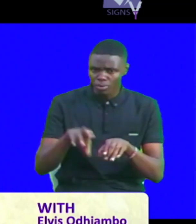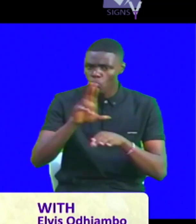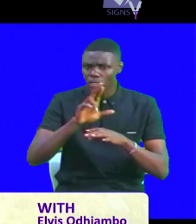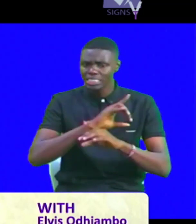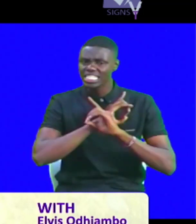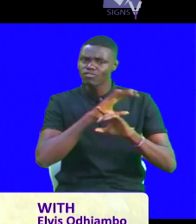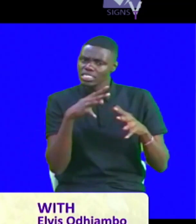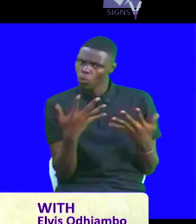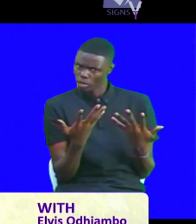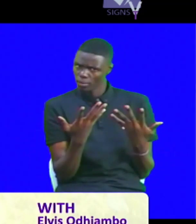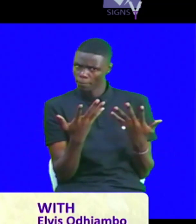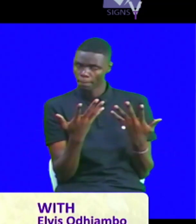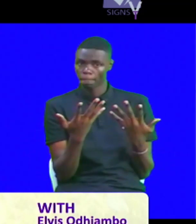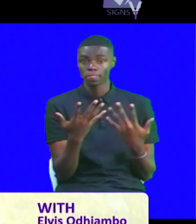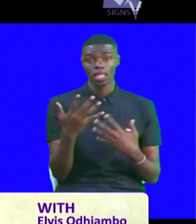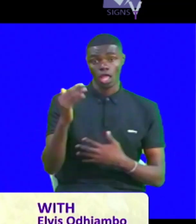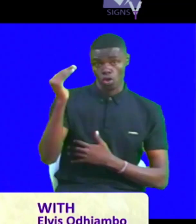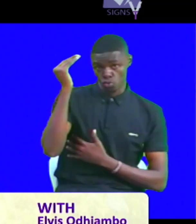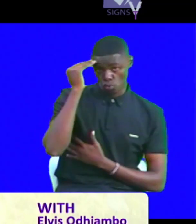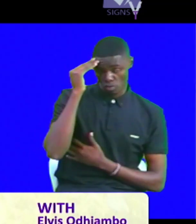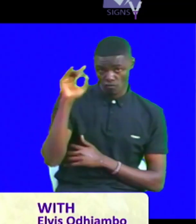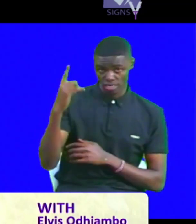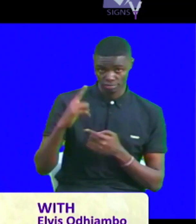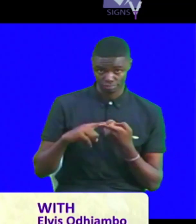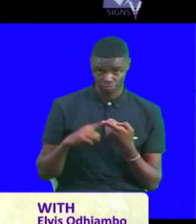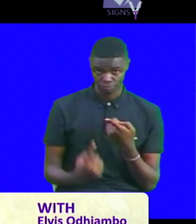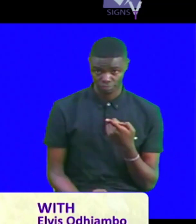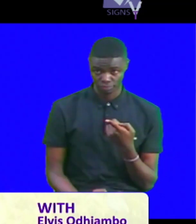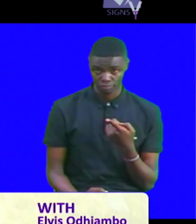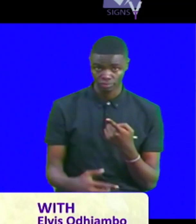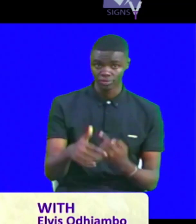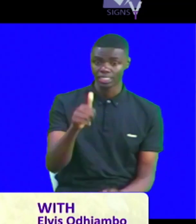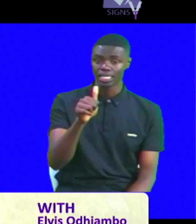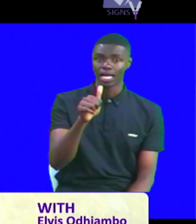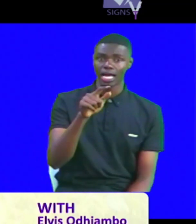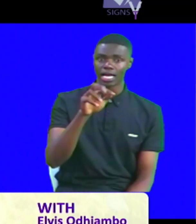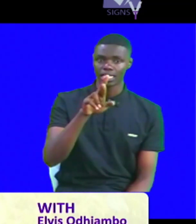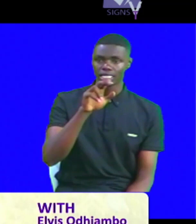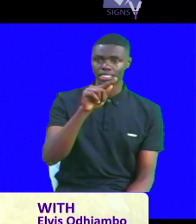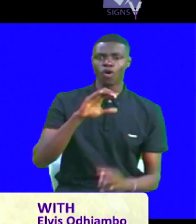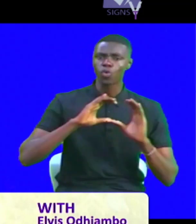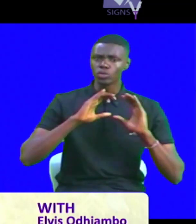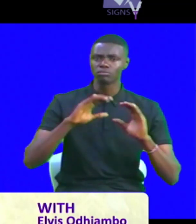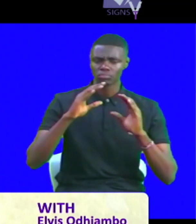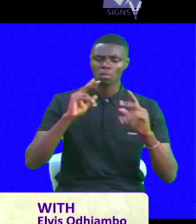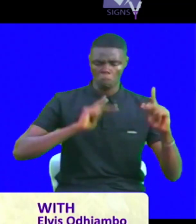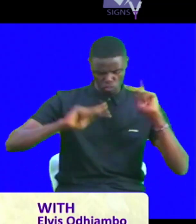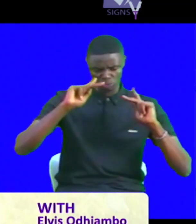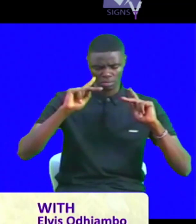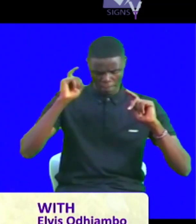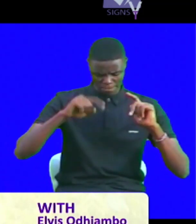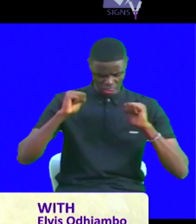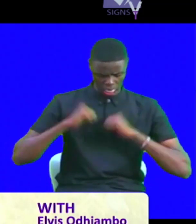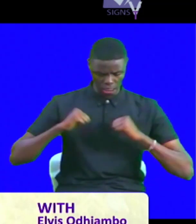watacheza defense ama unaona watacheza wapi exactly? Unajua kitu ya kwanza Arteta is a professional.